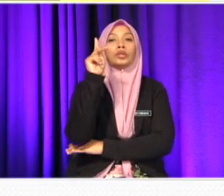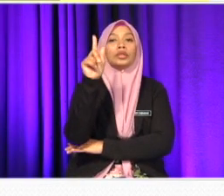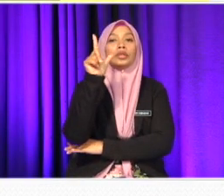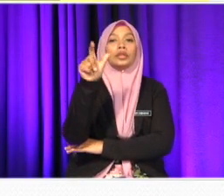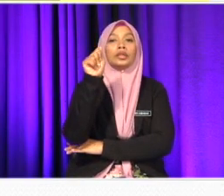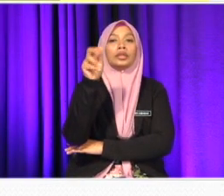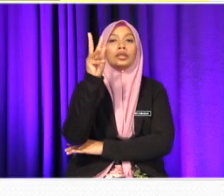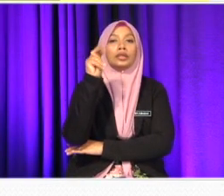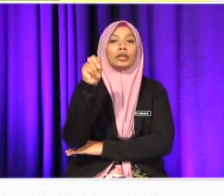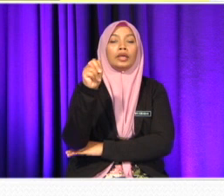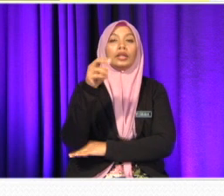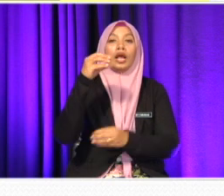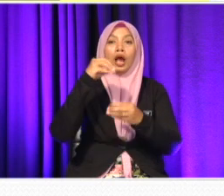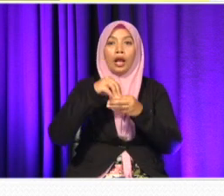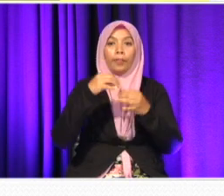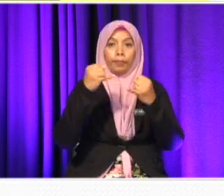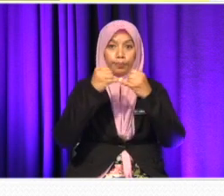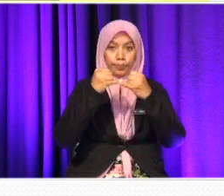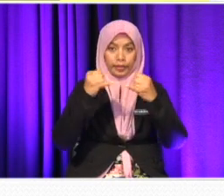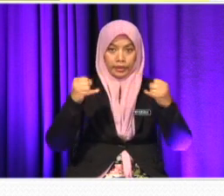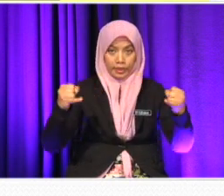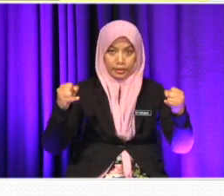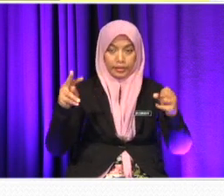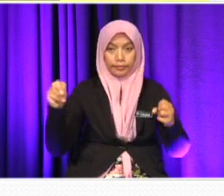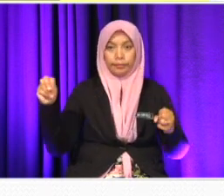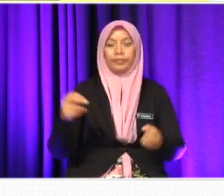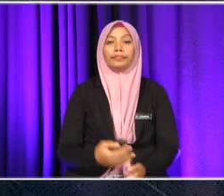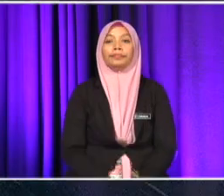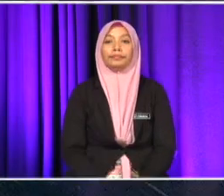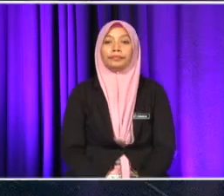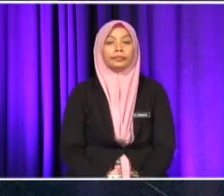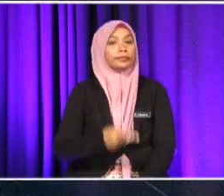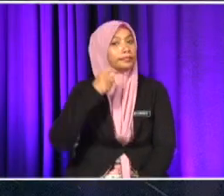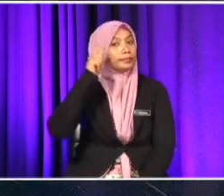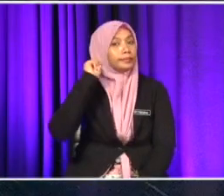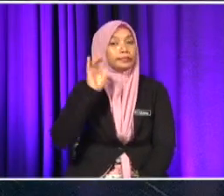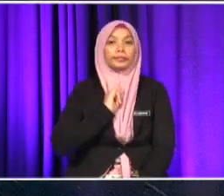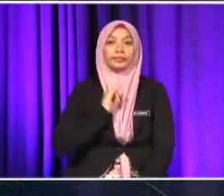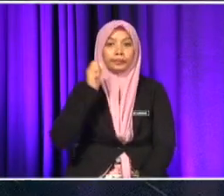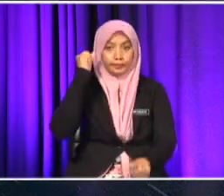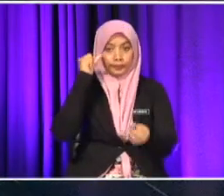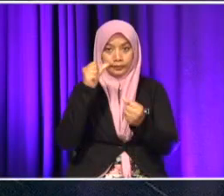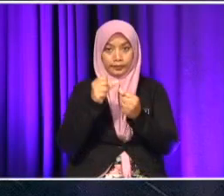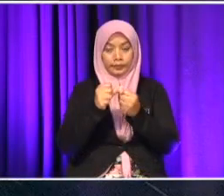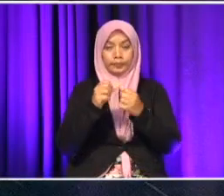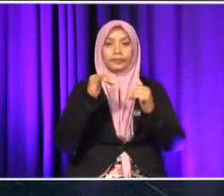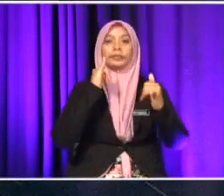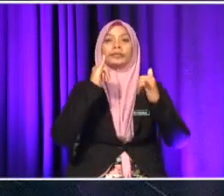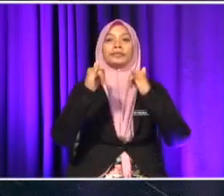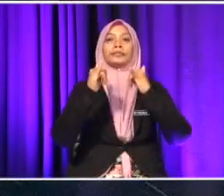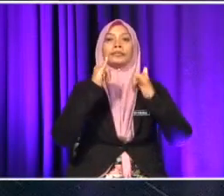menyatakan contoh iklan dalam tarian Oh ya Ini tadi saya ingat Cik gua ada mengatakan mengenai